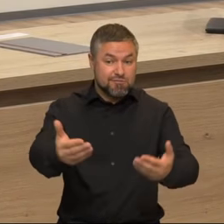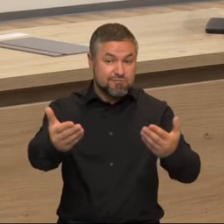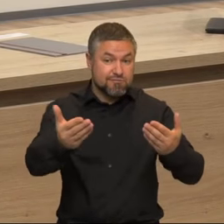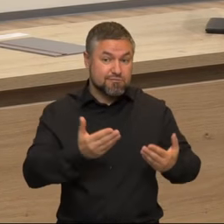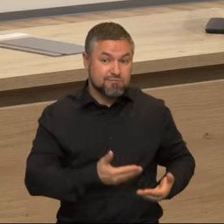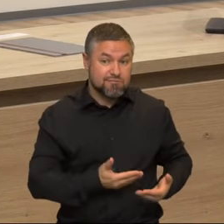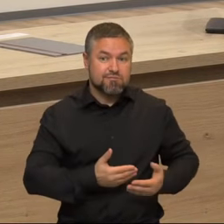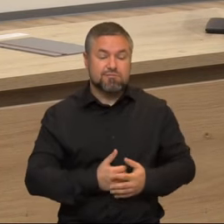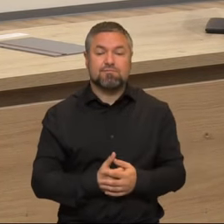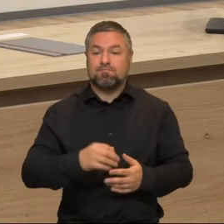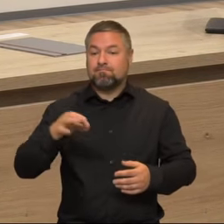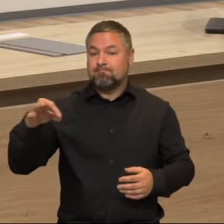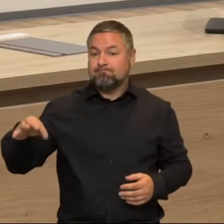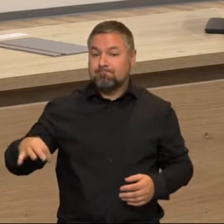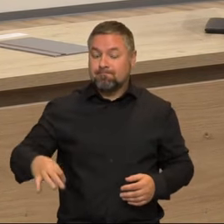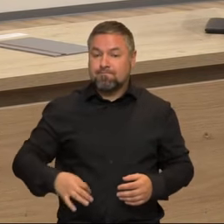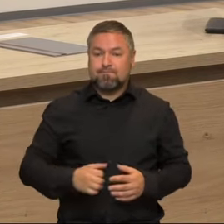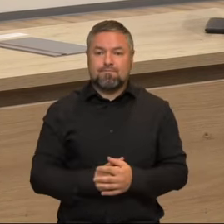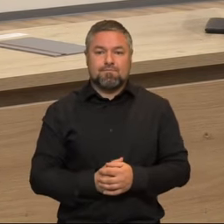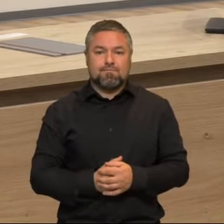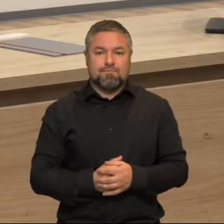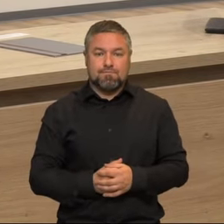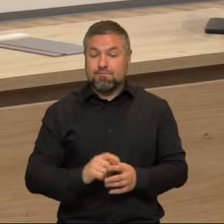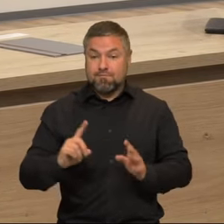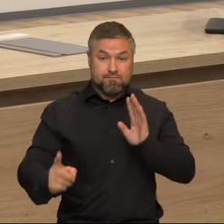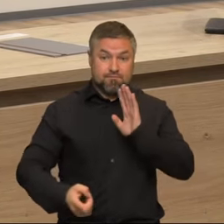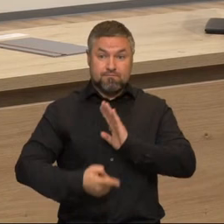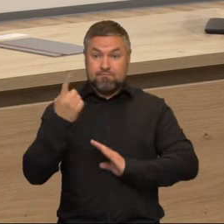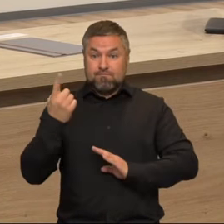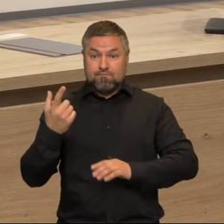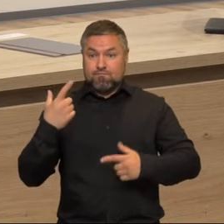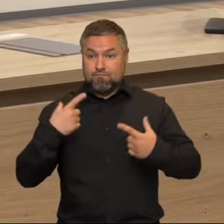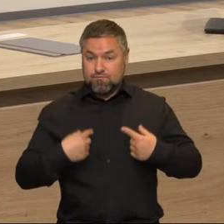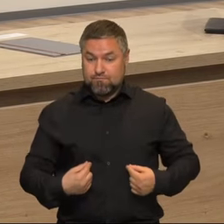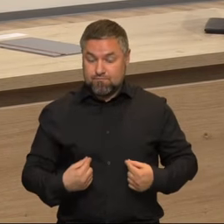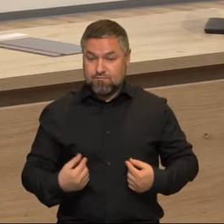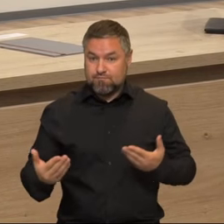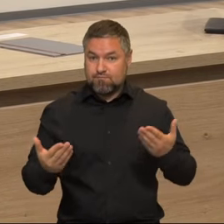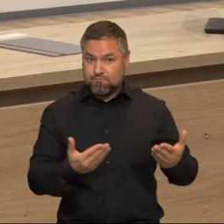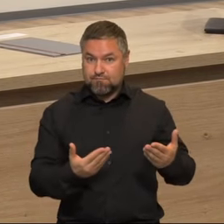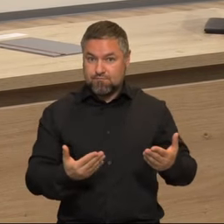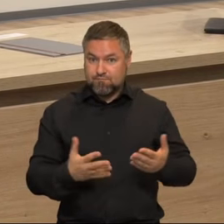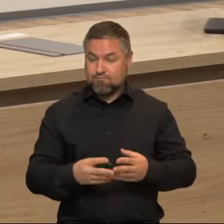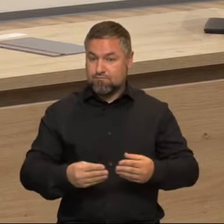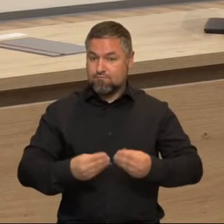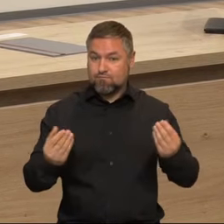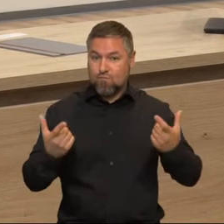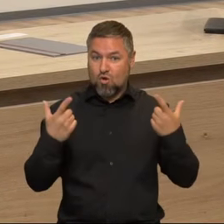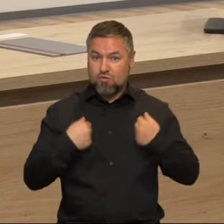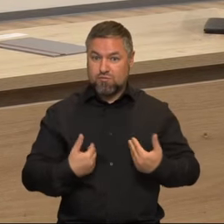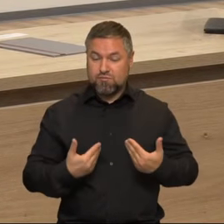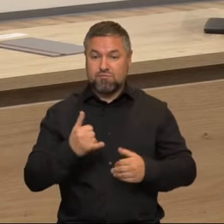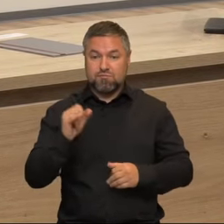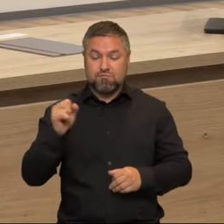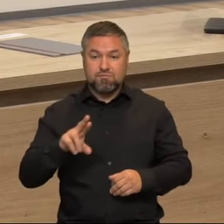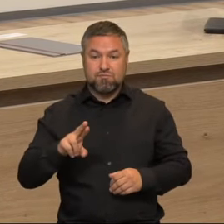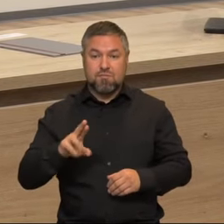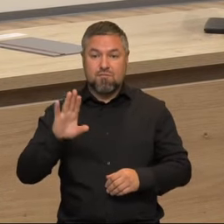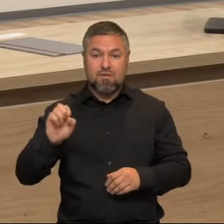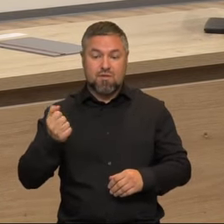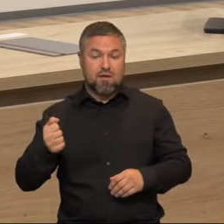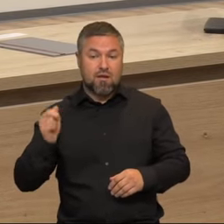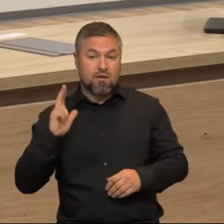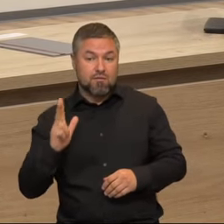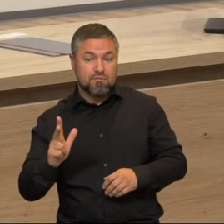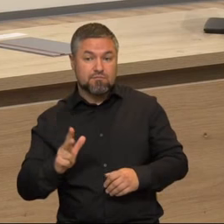zapraszam panią jako pierwszą, zgodnie z rozwojem osobowym, panią inżynier Aleksandrę